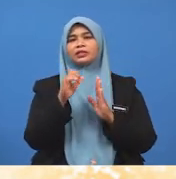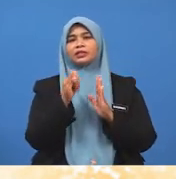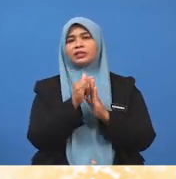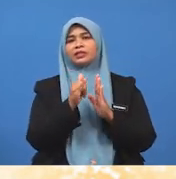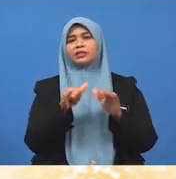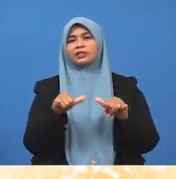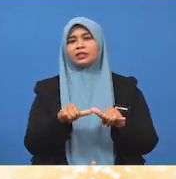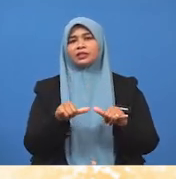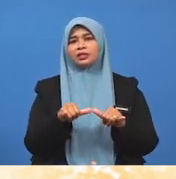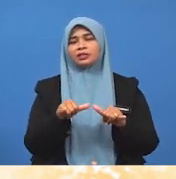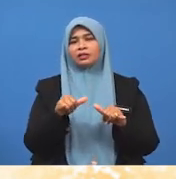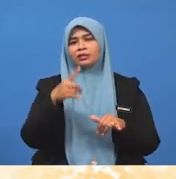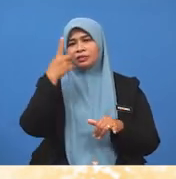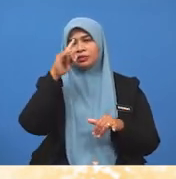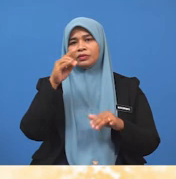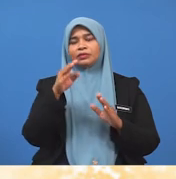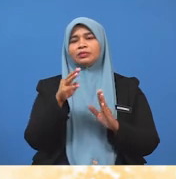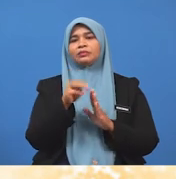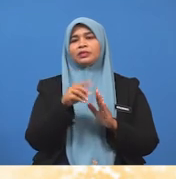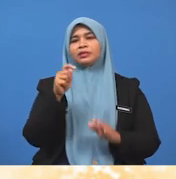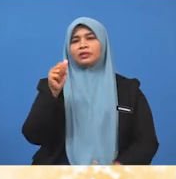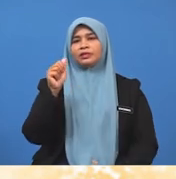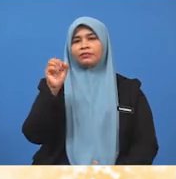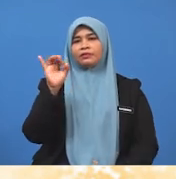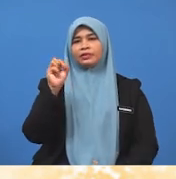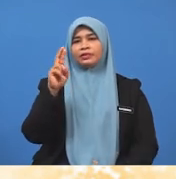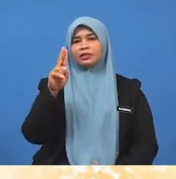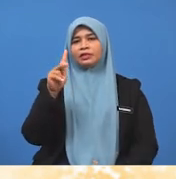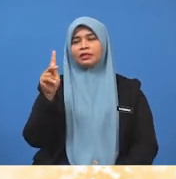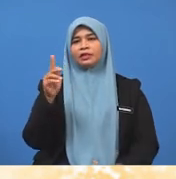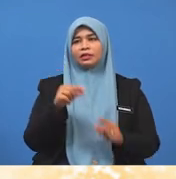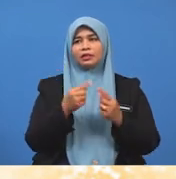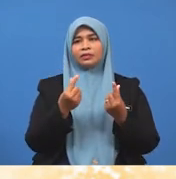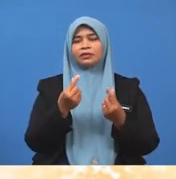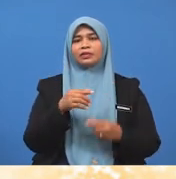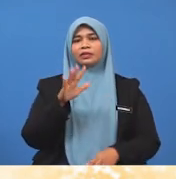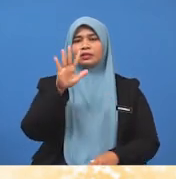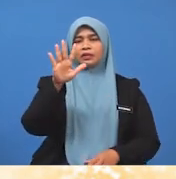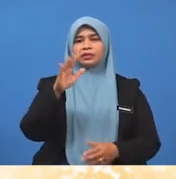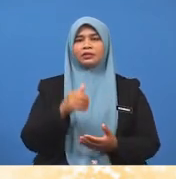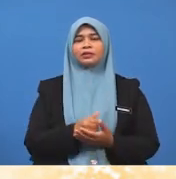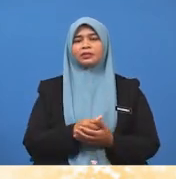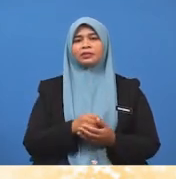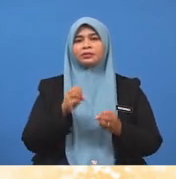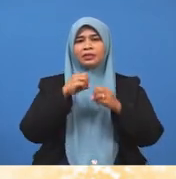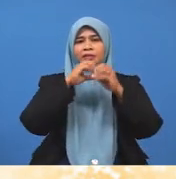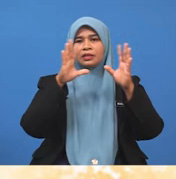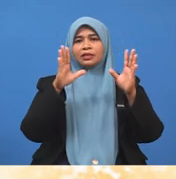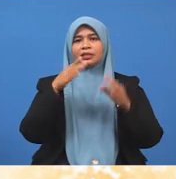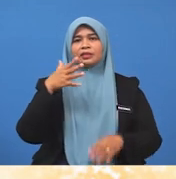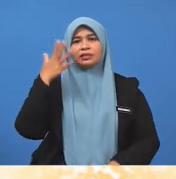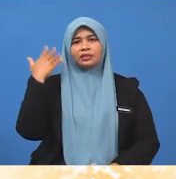syarat-syarat Untuk menafsirkan Alqur'an yang kelima menerangkan